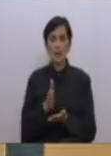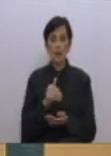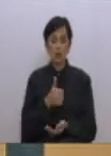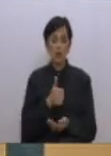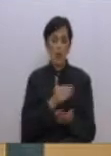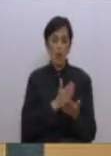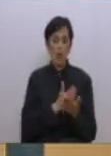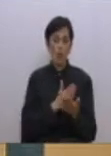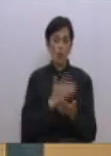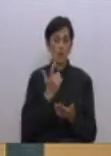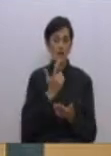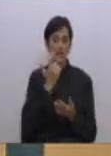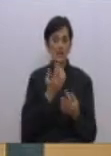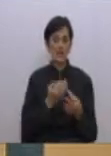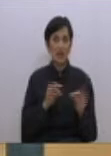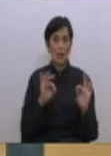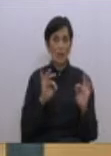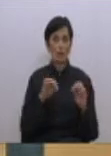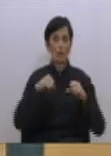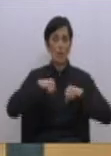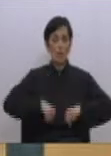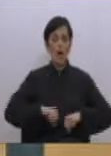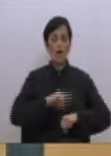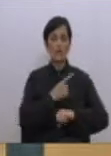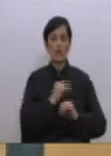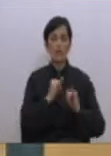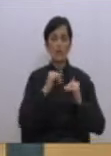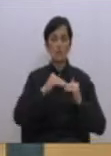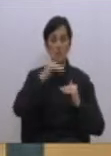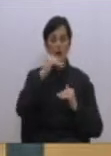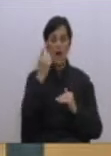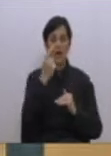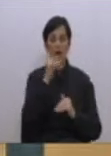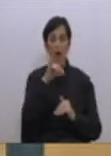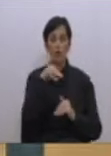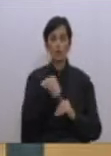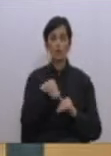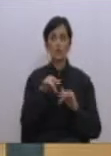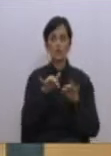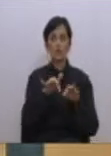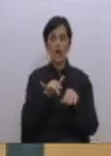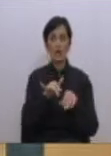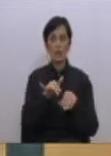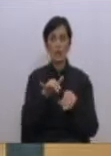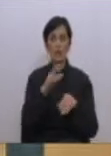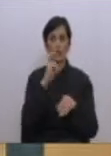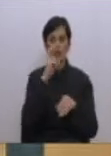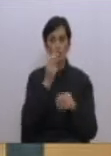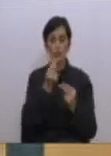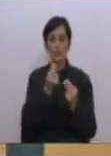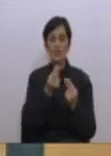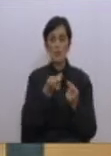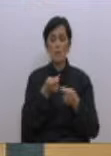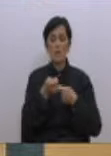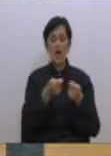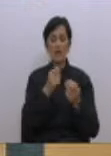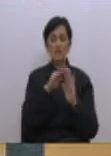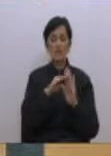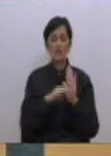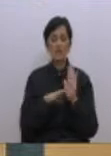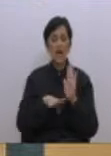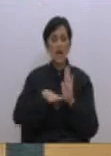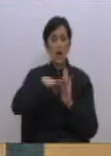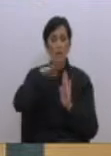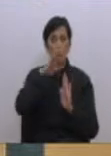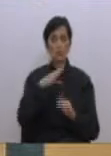როგორებიც არის დამოუკიდებლობისა და მანდატის გაძლიერება, მაღალხარისხიანი აუდიტორული საქმიანობით საჯარო ფინანსების მართვის სისტემის